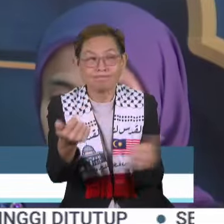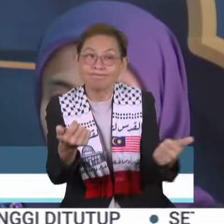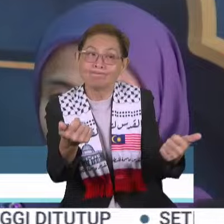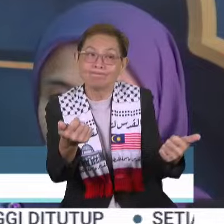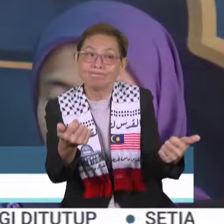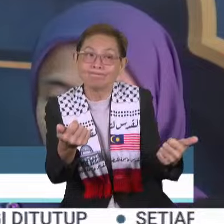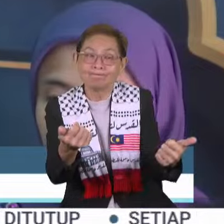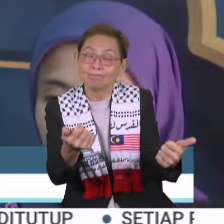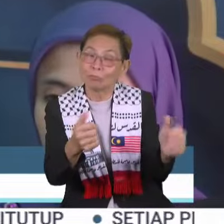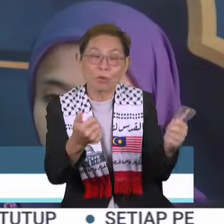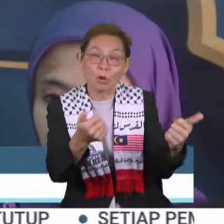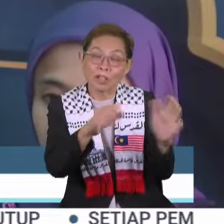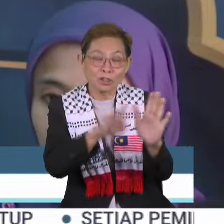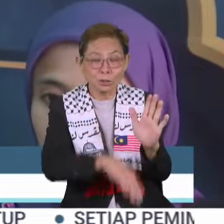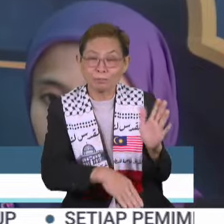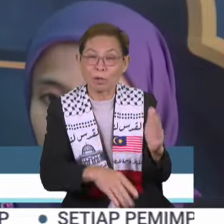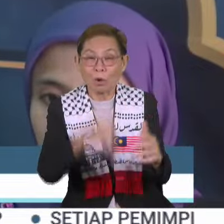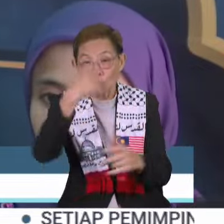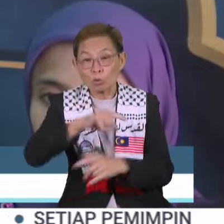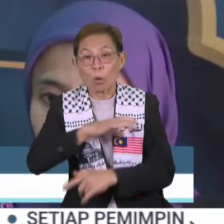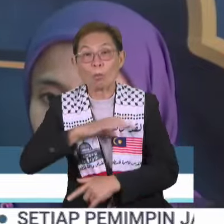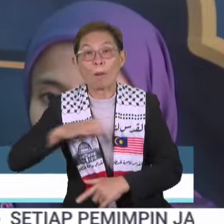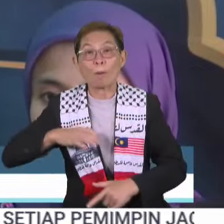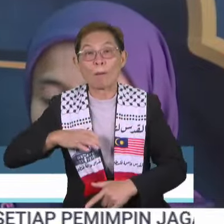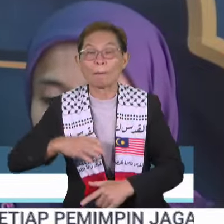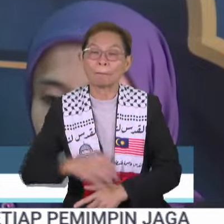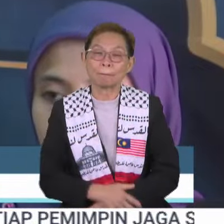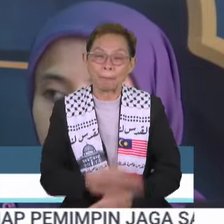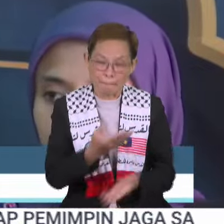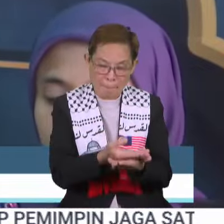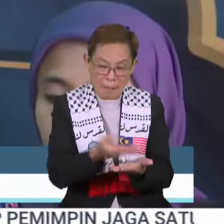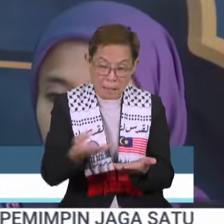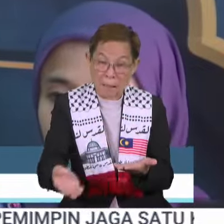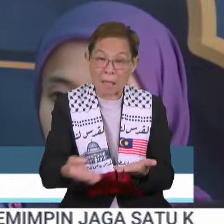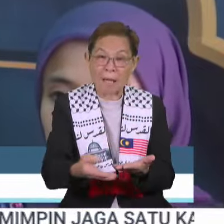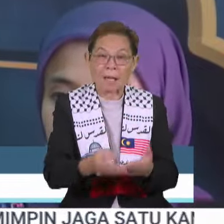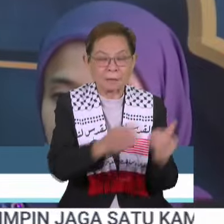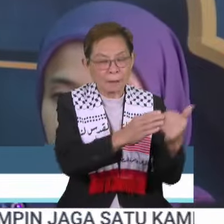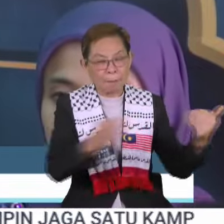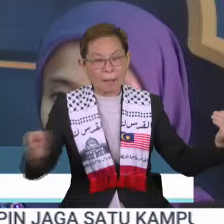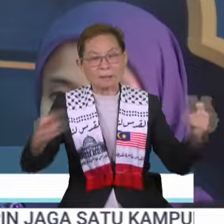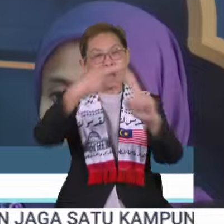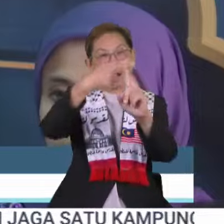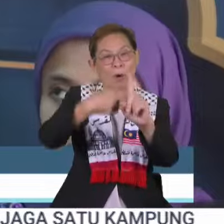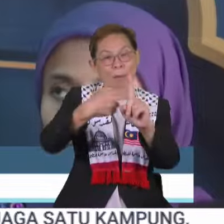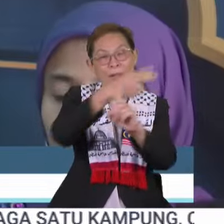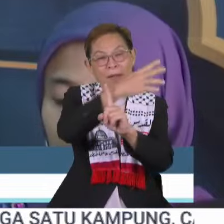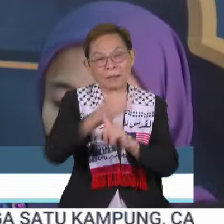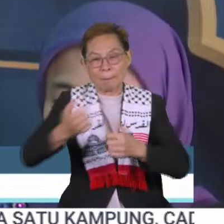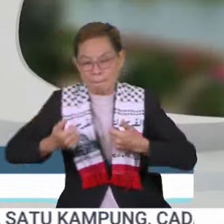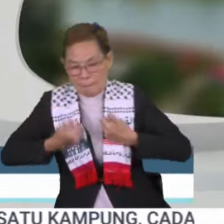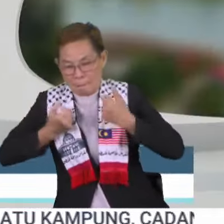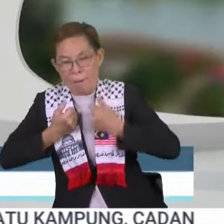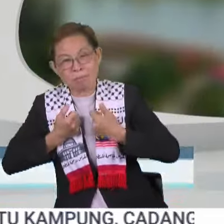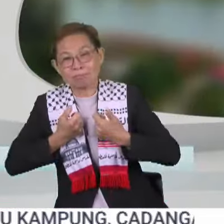perhatikan berpatutan lah untuk pengguna-pengguna nikmati sepanjang Ramadan dan juga